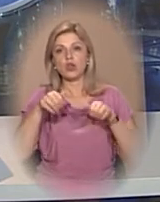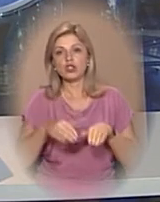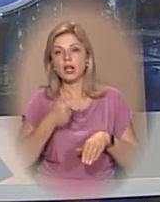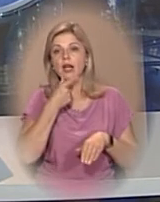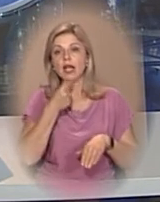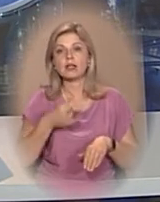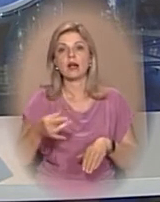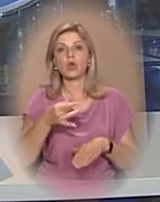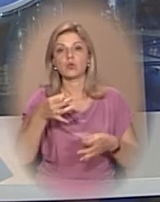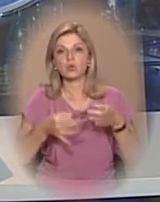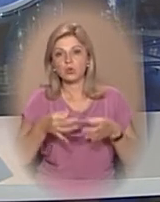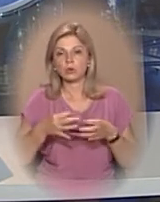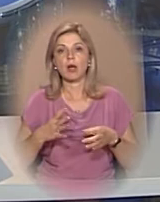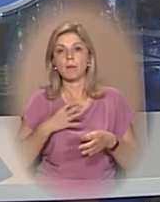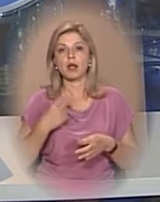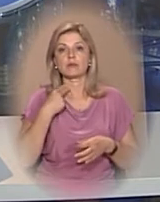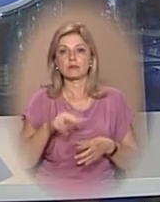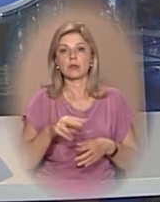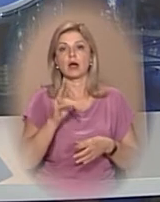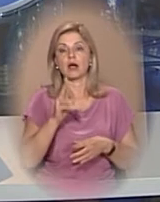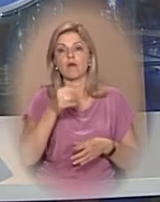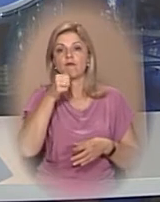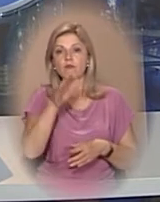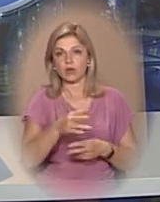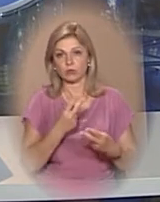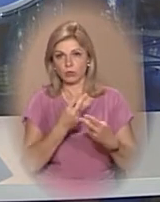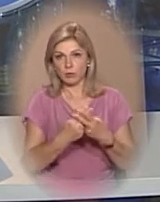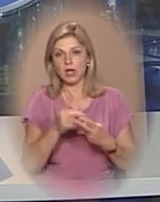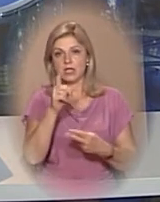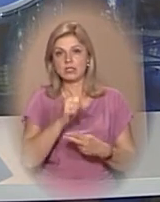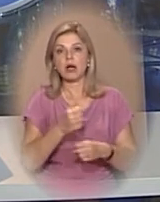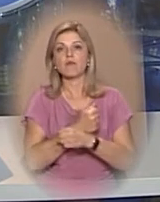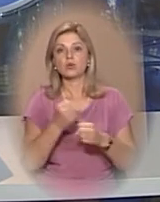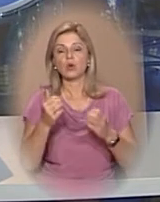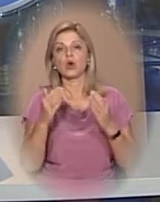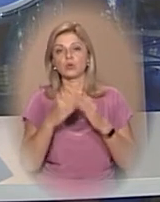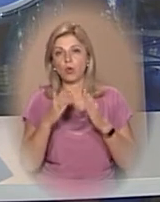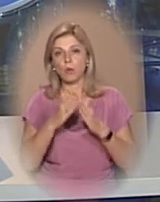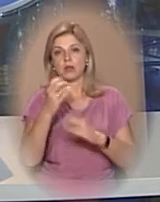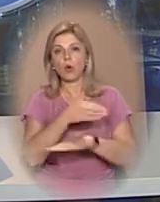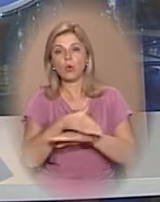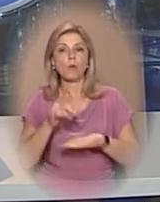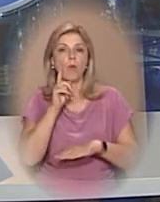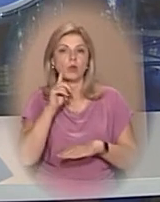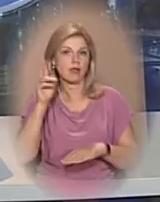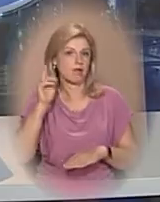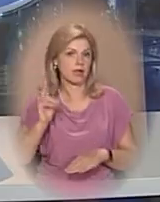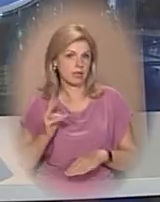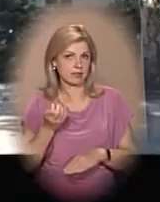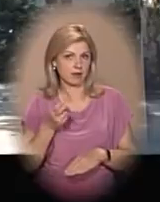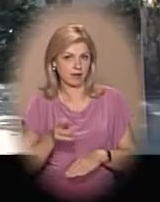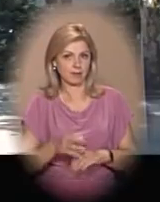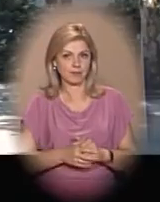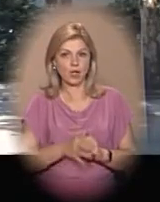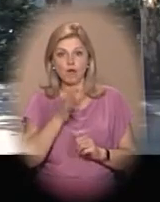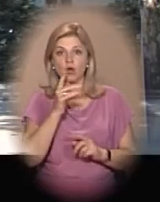Ленінського районного суду був засуджений до пожиттєвого ув'язнення за вибух будинку на вулиці Молодогвардійській. В